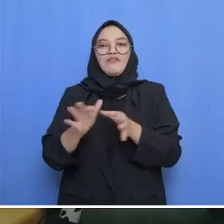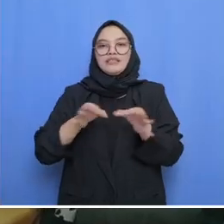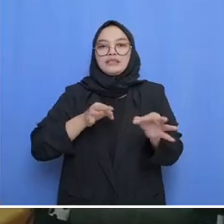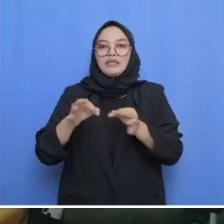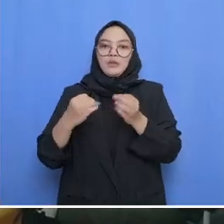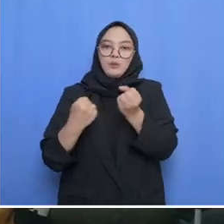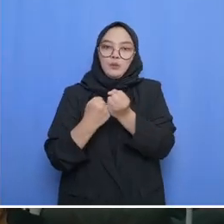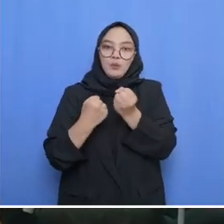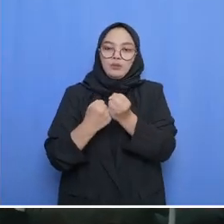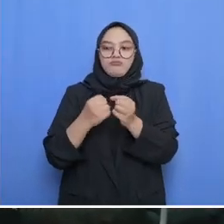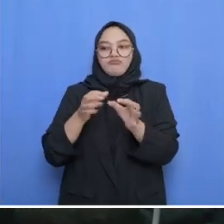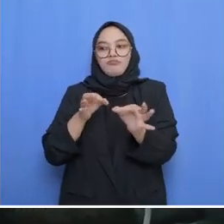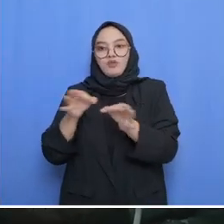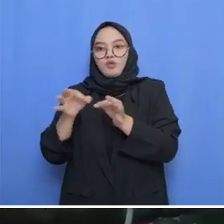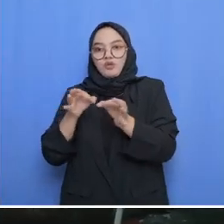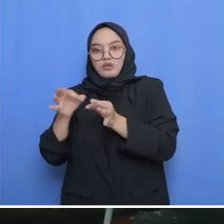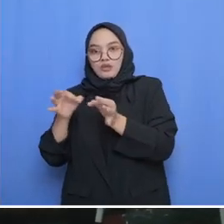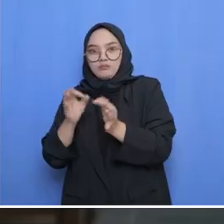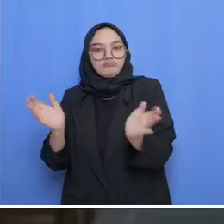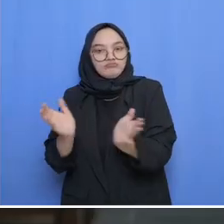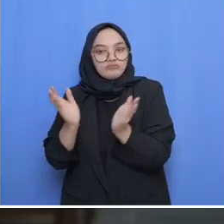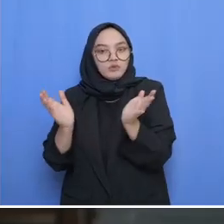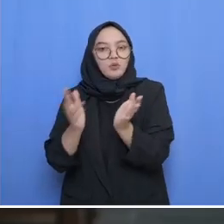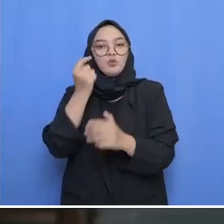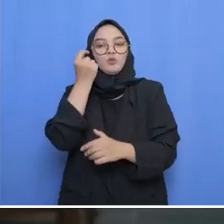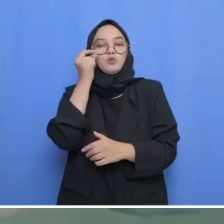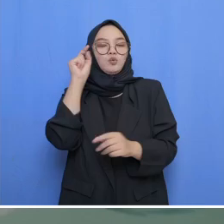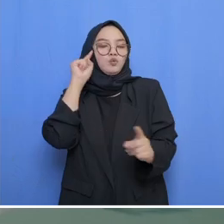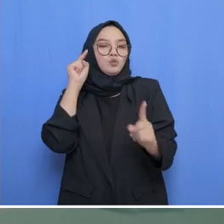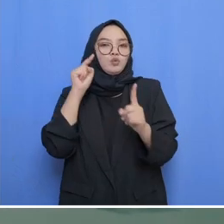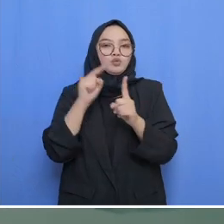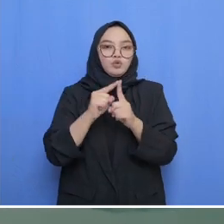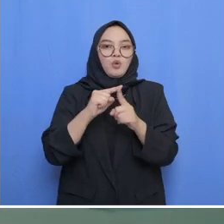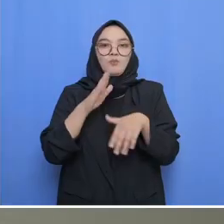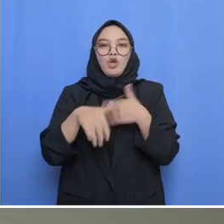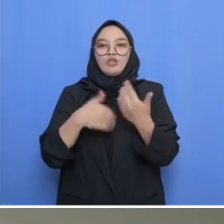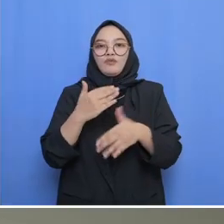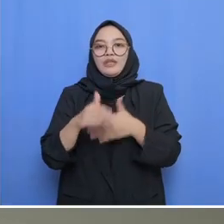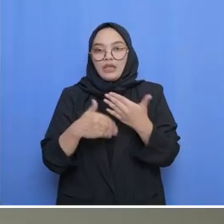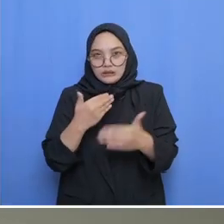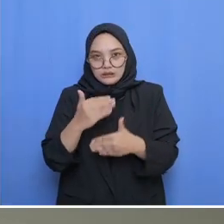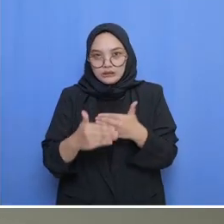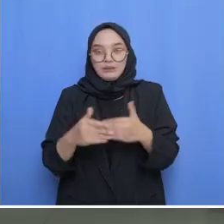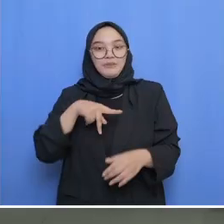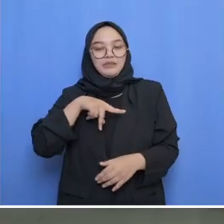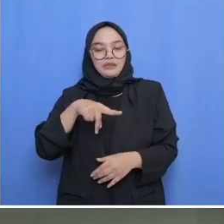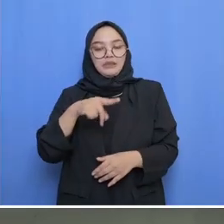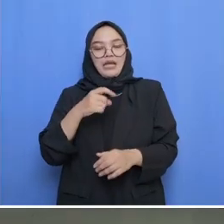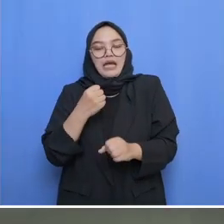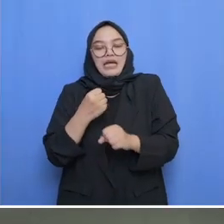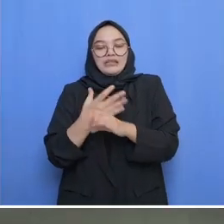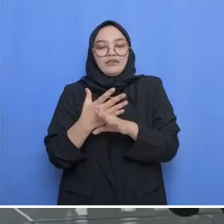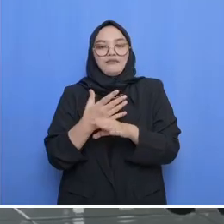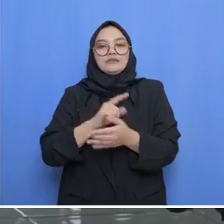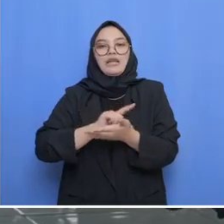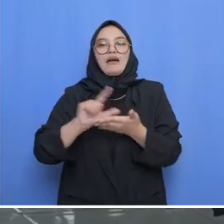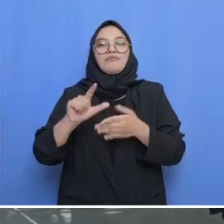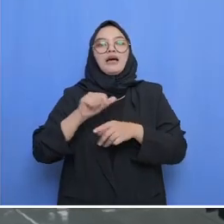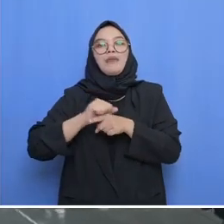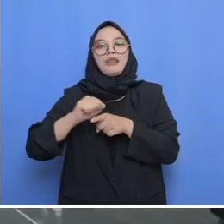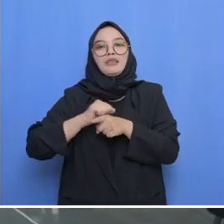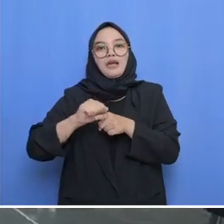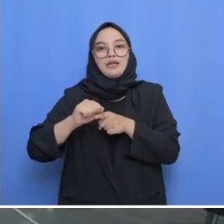dengan berbagai sarana pendukung serta sarana penunjang yang diharapkan dapat mendorong produktivitas peserta selama mengikuti